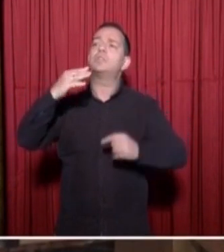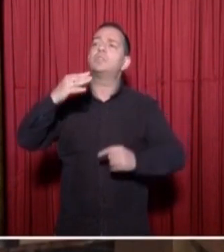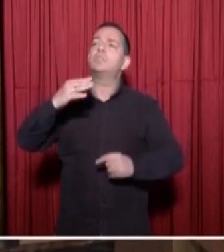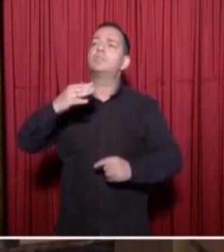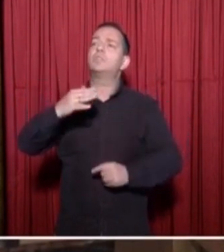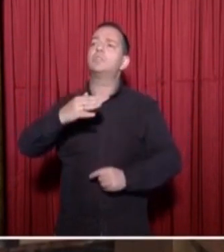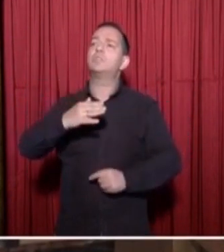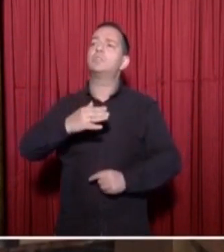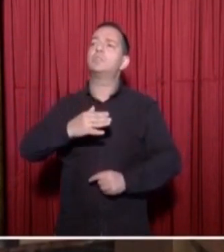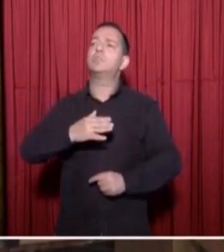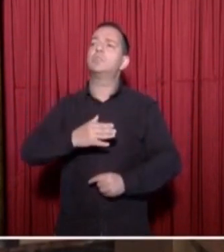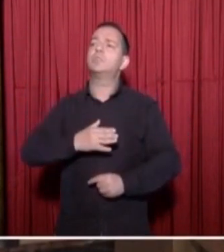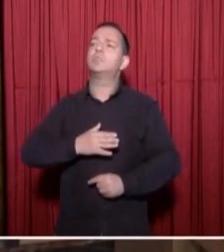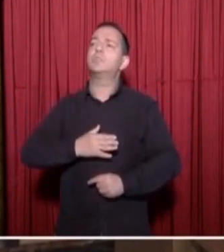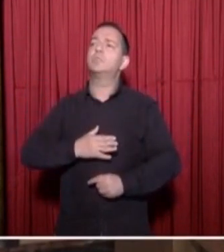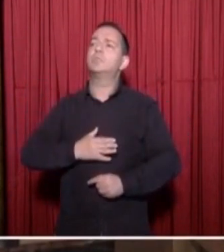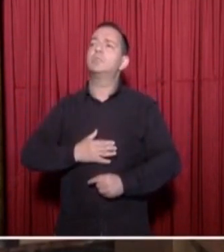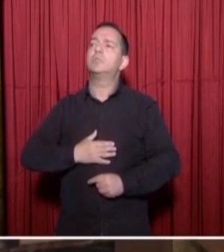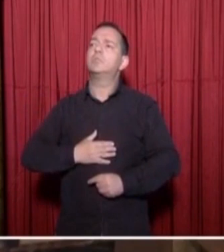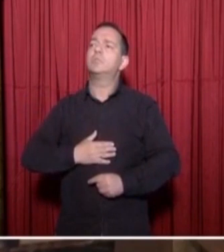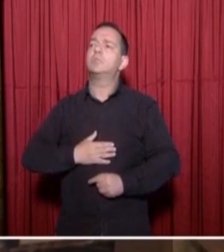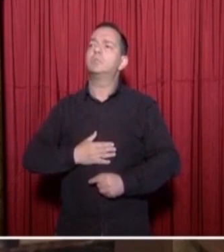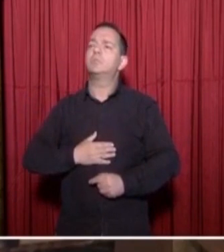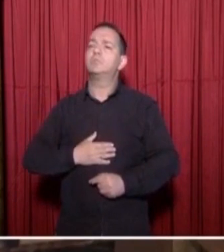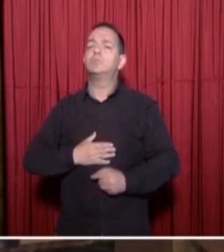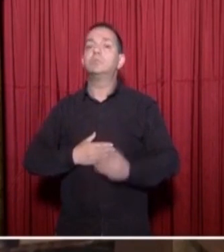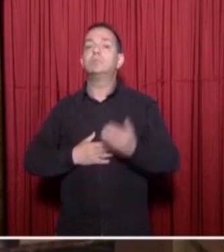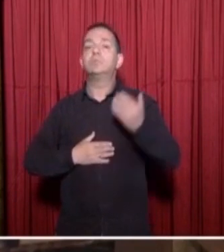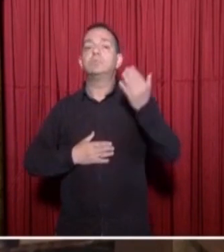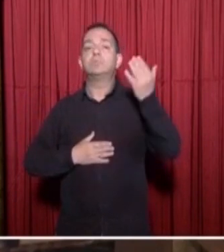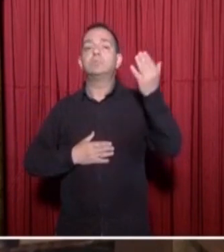Θεός ημών, δυνάμει του